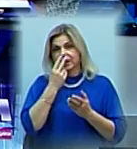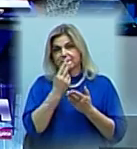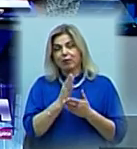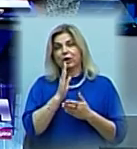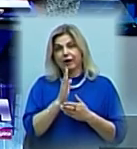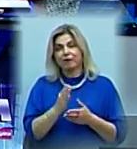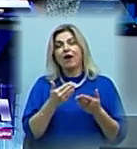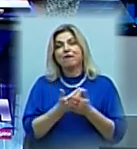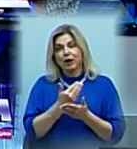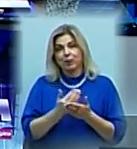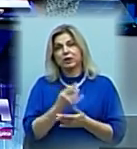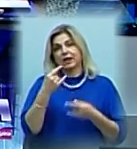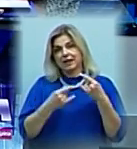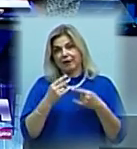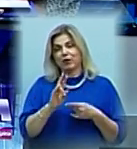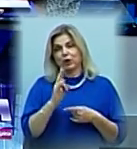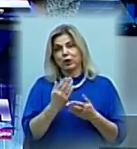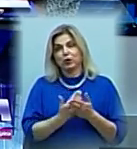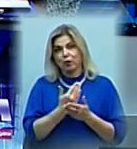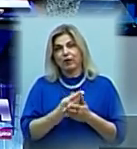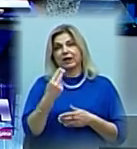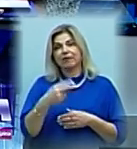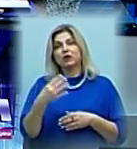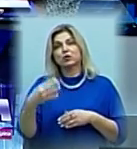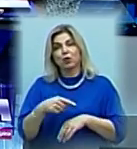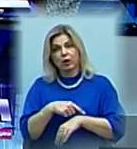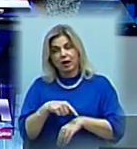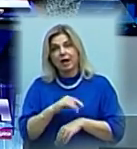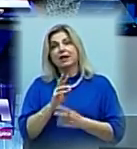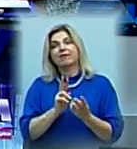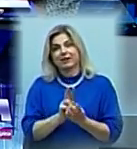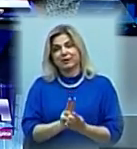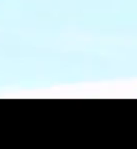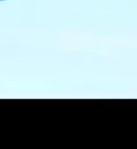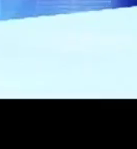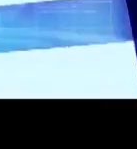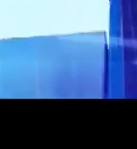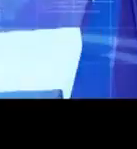дивіться у заключному випуску телевізійних новин Миколаївщини о 20:40. Тоді й побачимось.